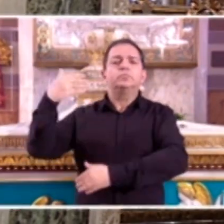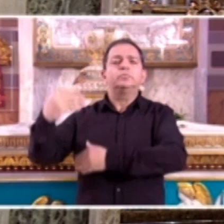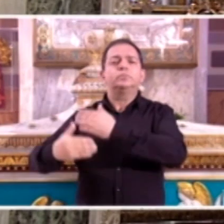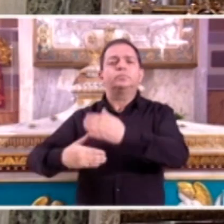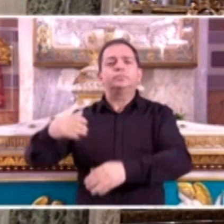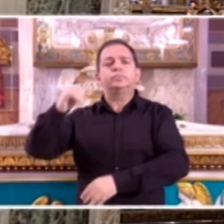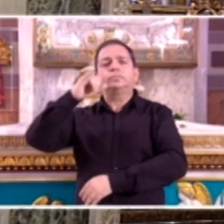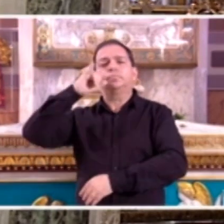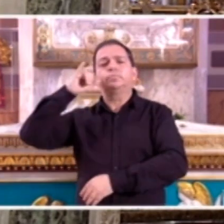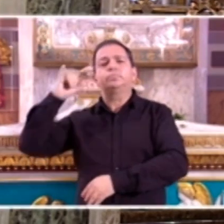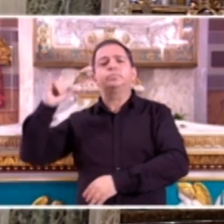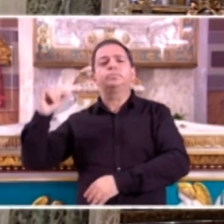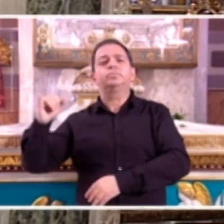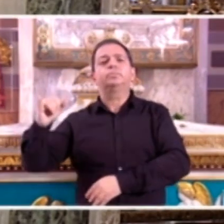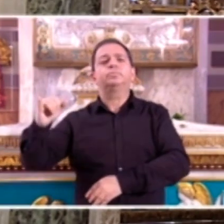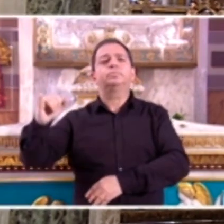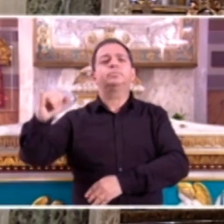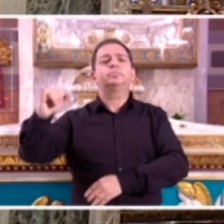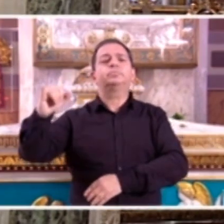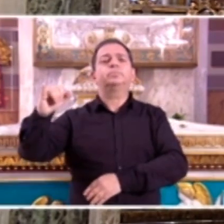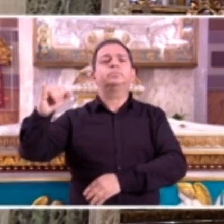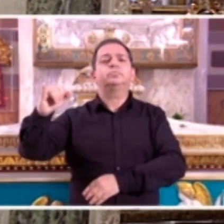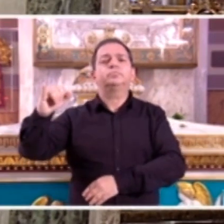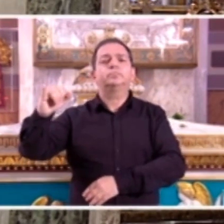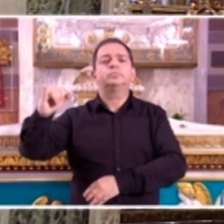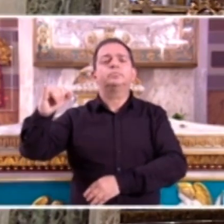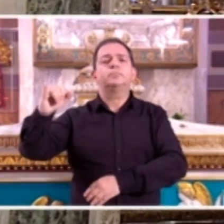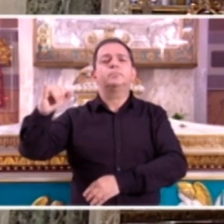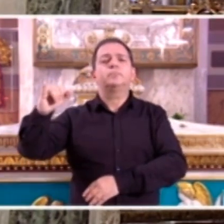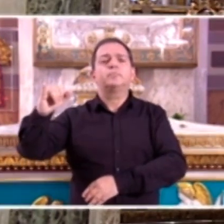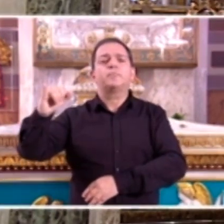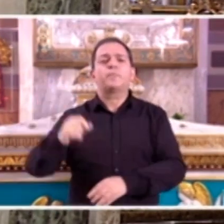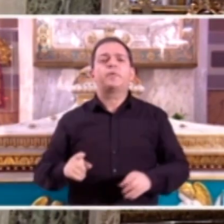τους αιώνας τον αιώνο.